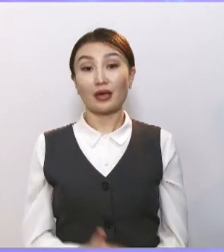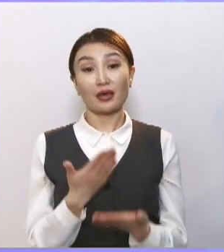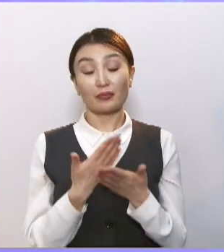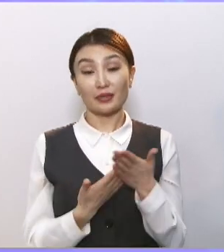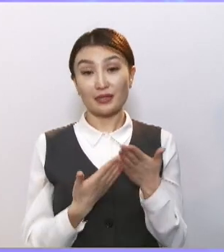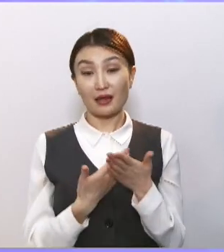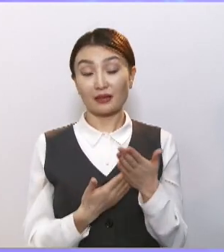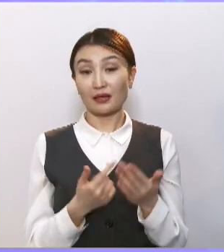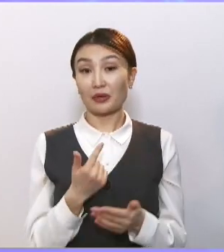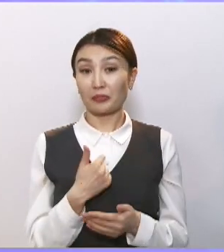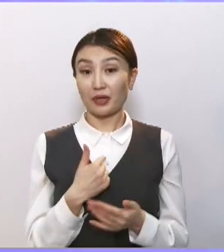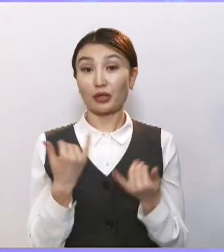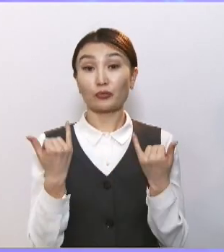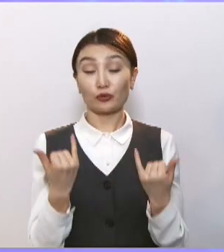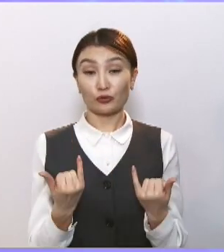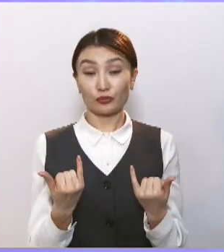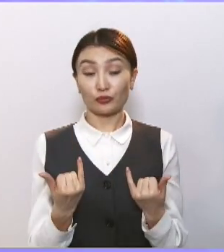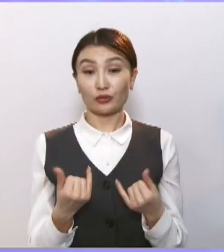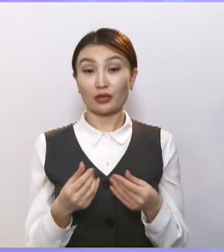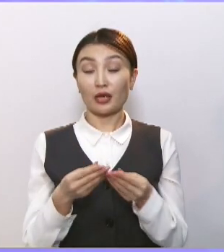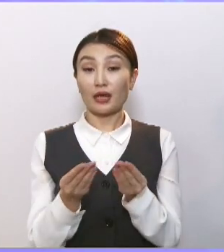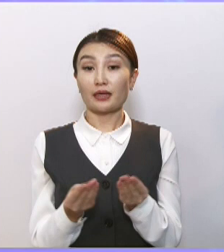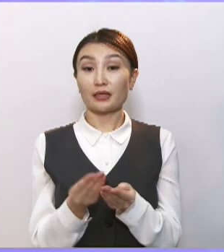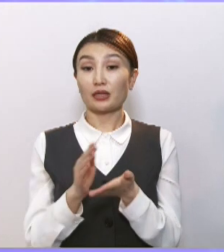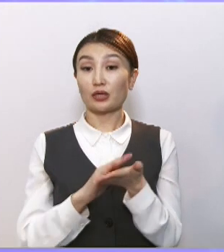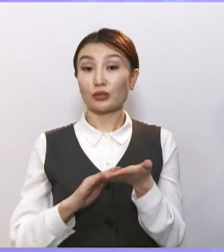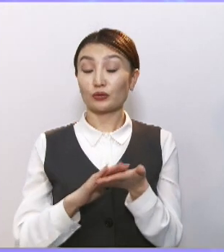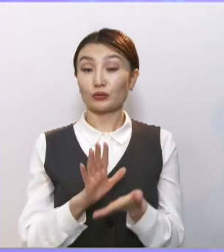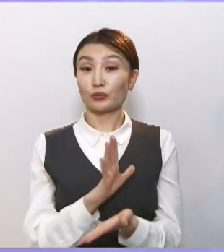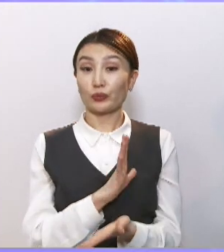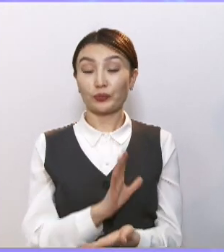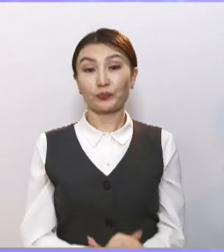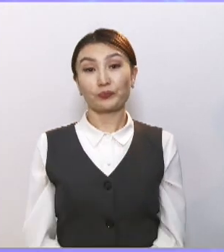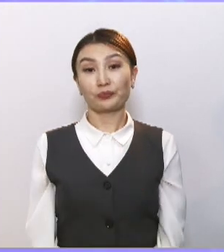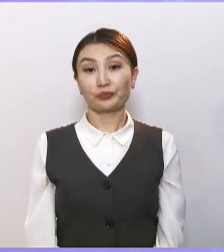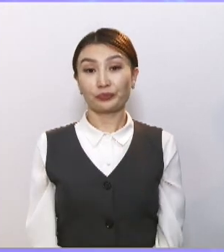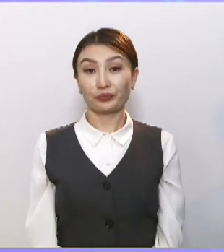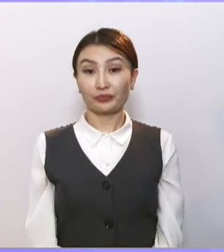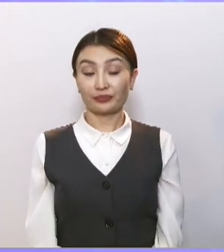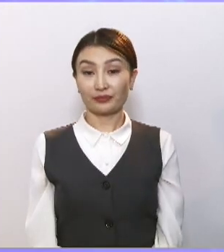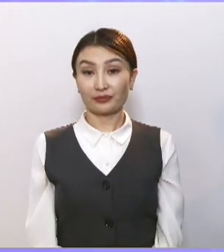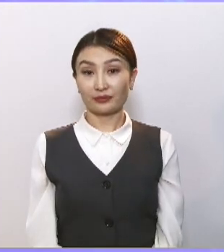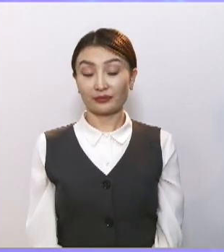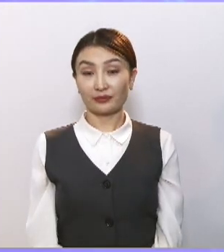Мисалы, мен бүгүн идиш жуудум деп айтасыңар.